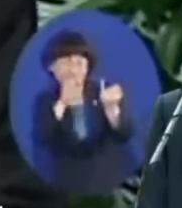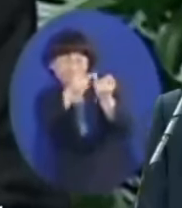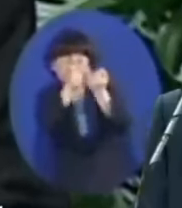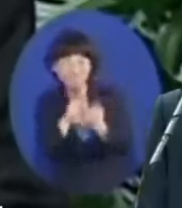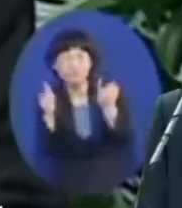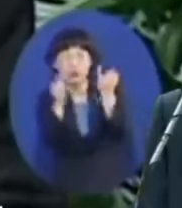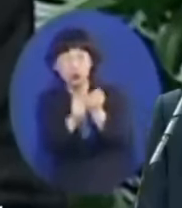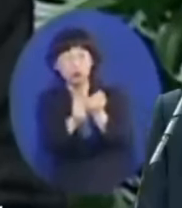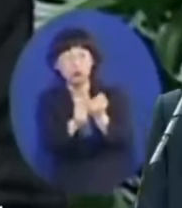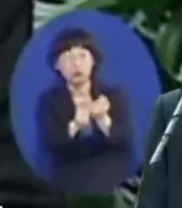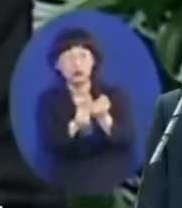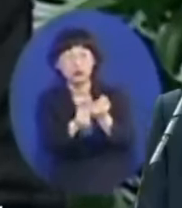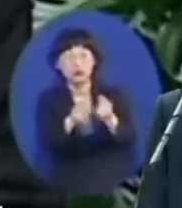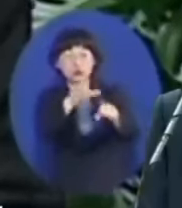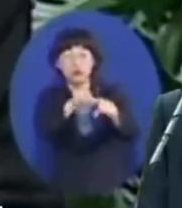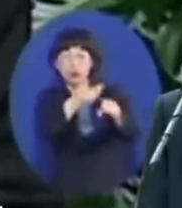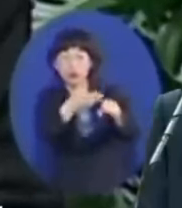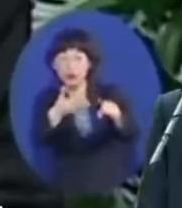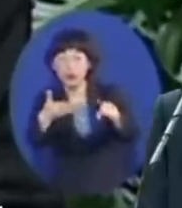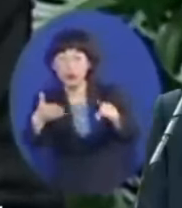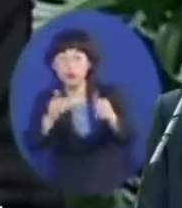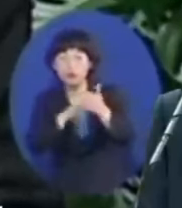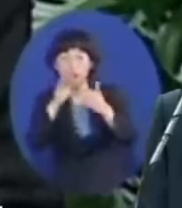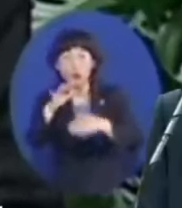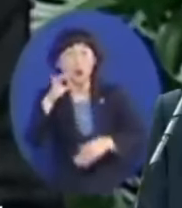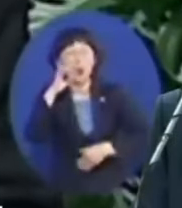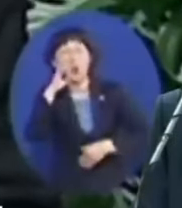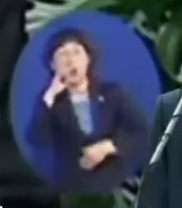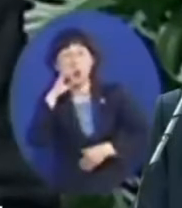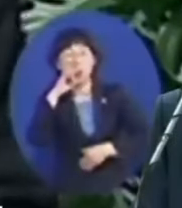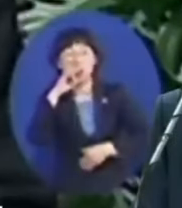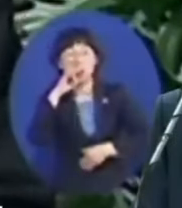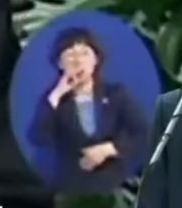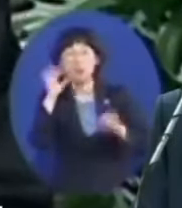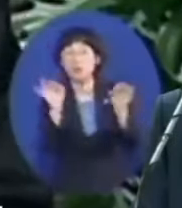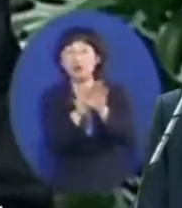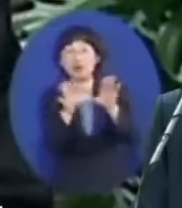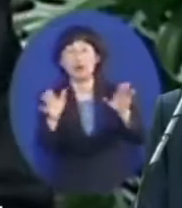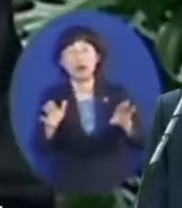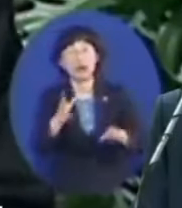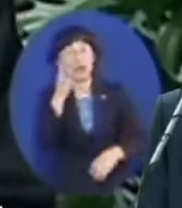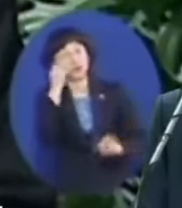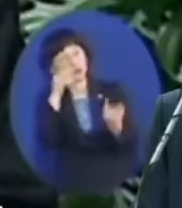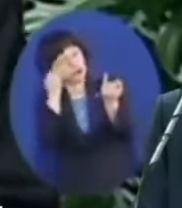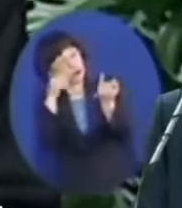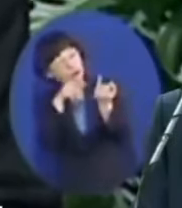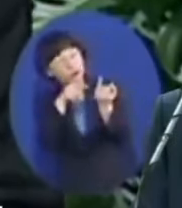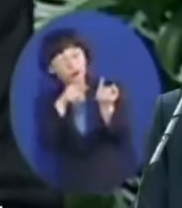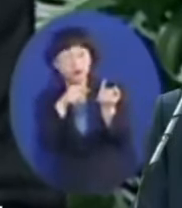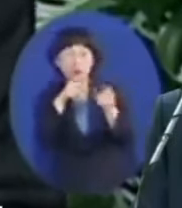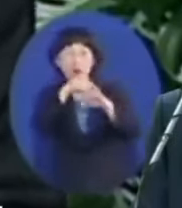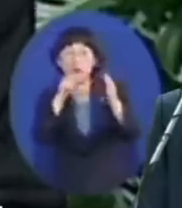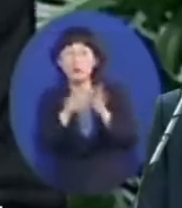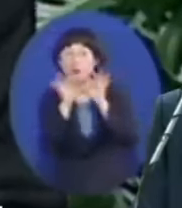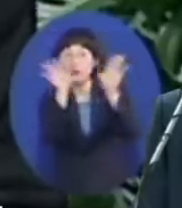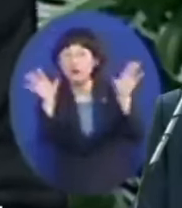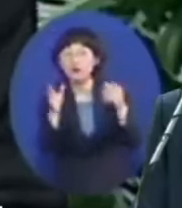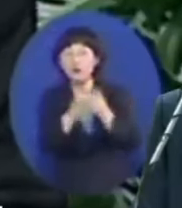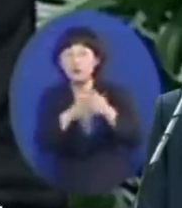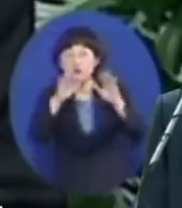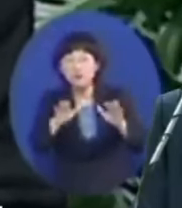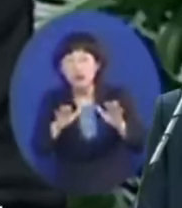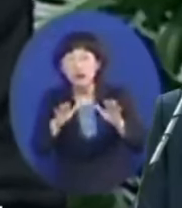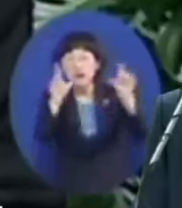조금 지나고 난 다음에는 호기심도 사라지고 신기한 마음도 없어지고 나니까 그 다음에 실제 생활에